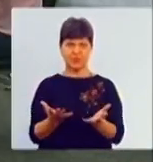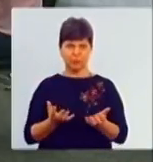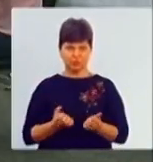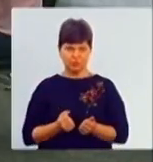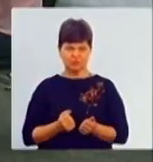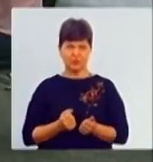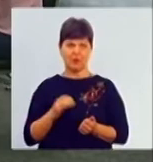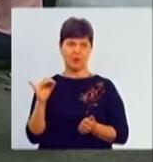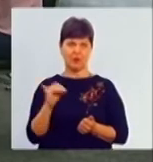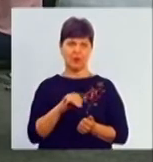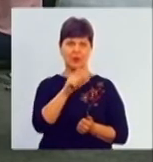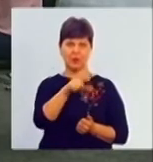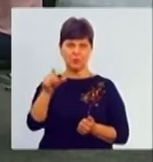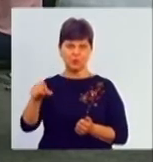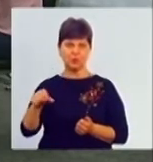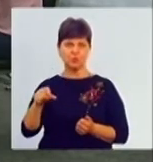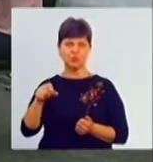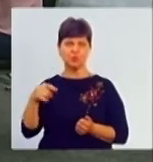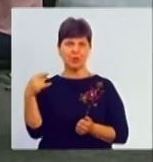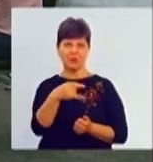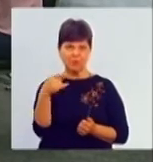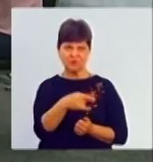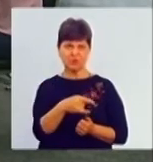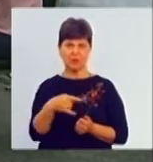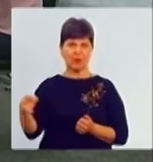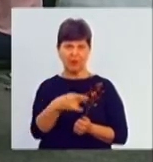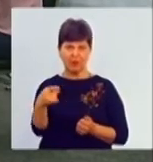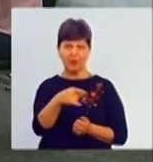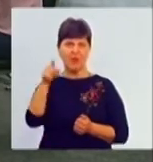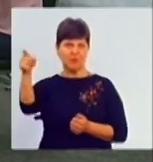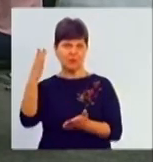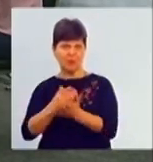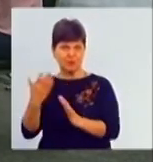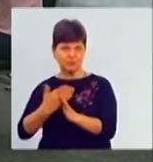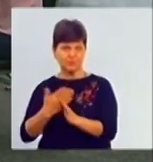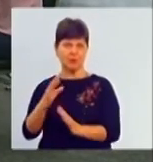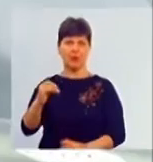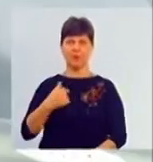на машинах. І таку саму субсидію получаю я, що я получаю маленьку пенсію.